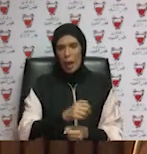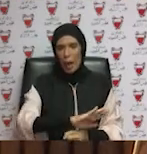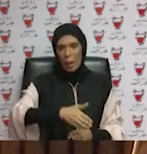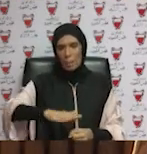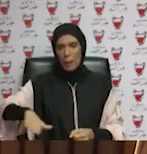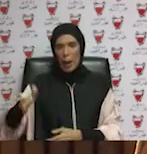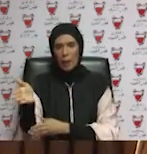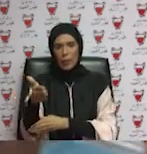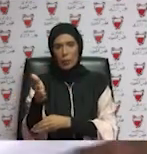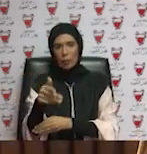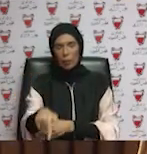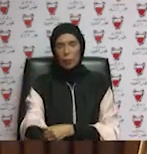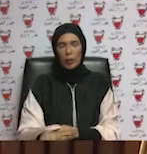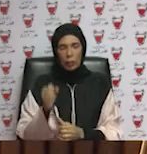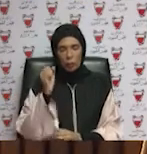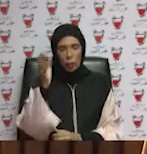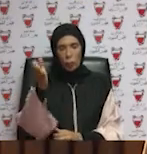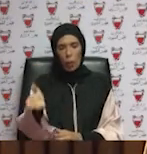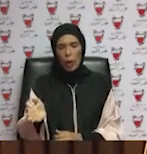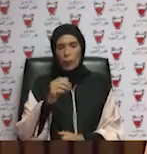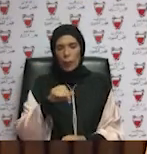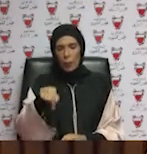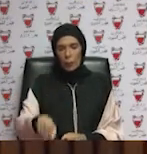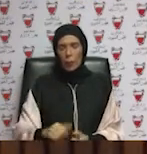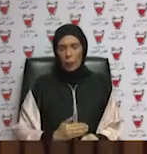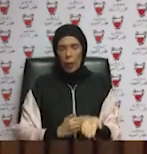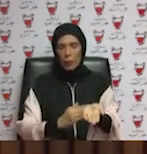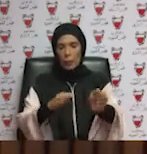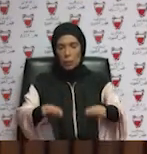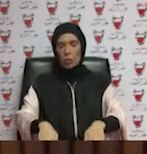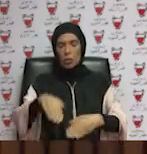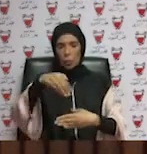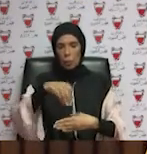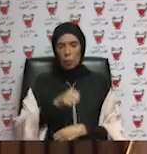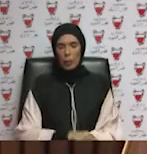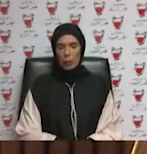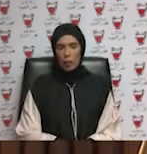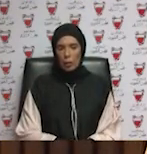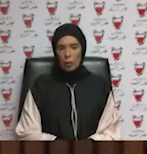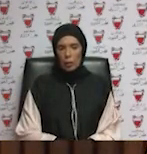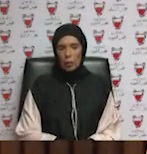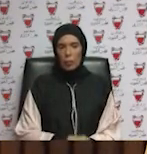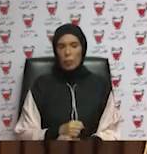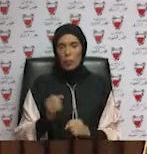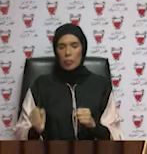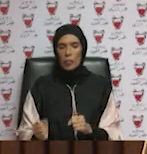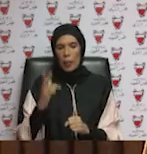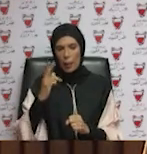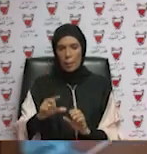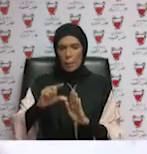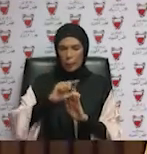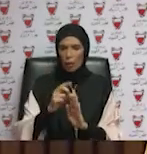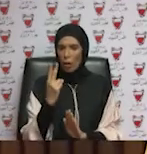المعد في ضوء الاقتراح بقانون بصيغته المعدلة المقدم من مجلس النواب. يتألف مشروع القانون فضلاً عن الديباجة